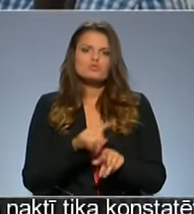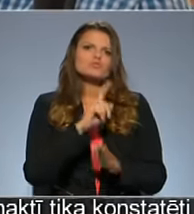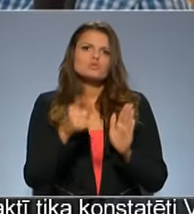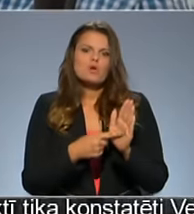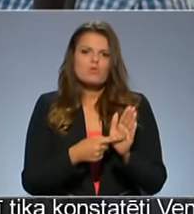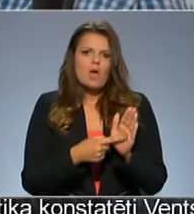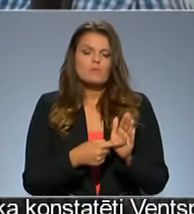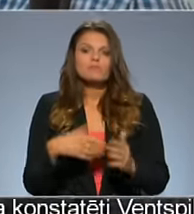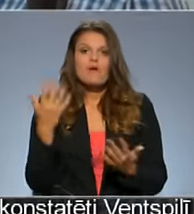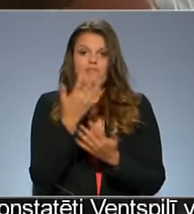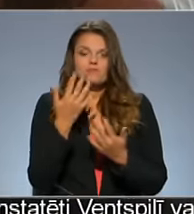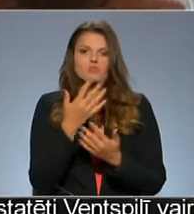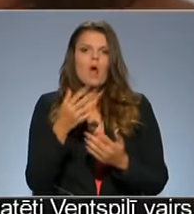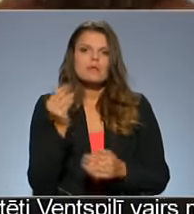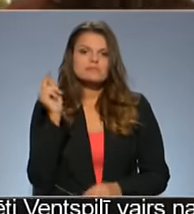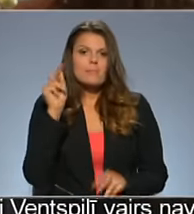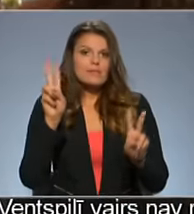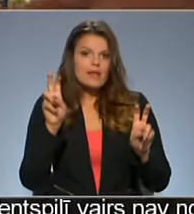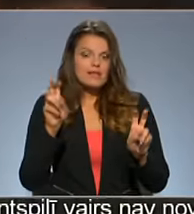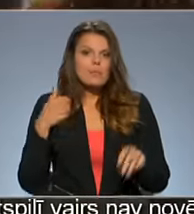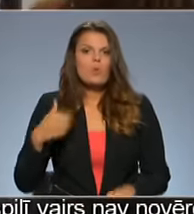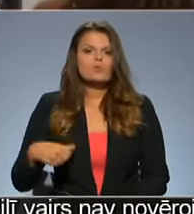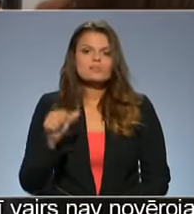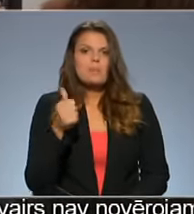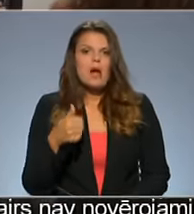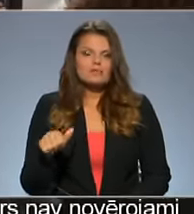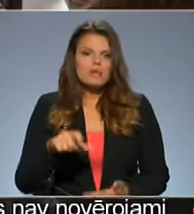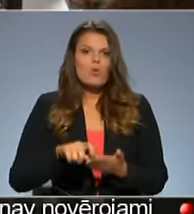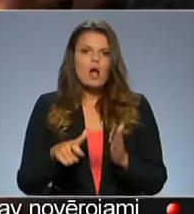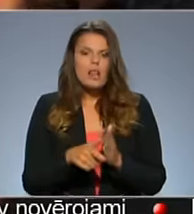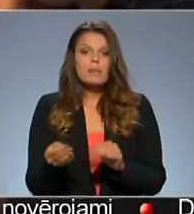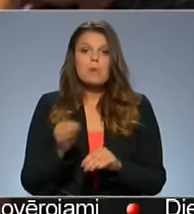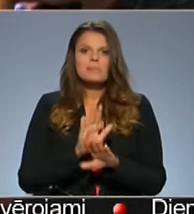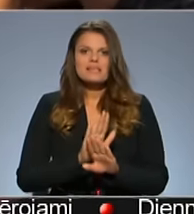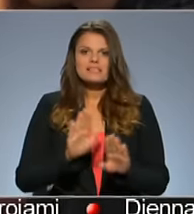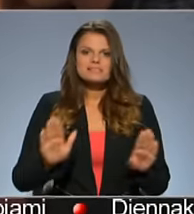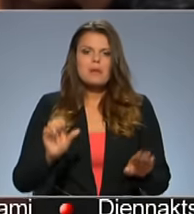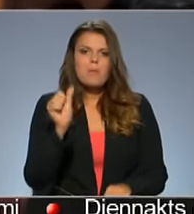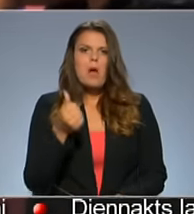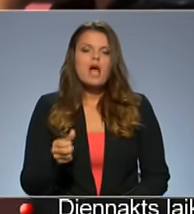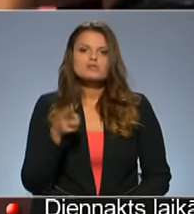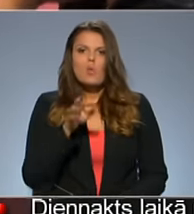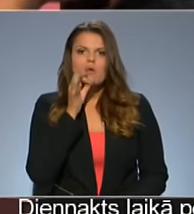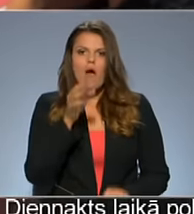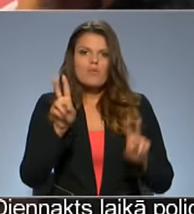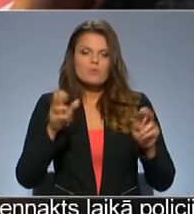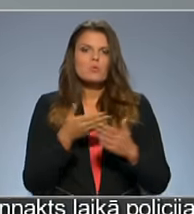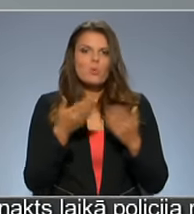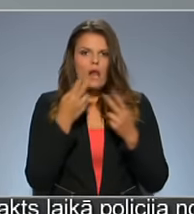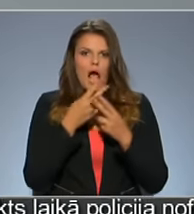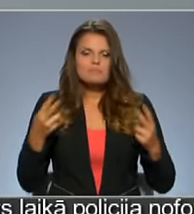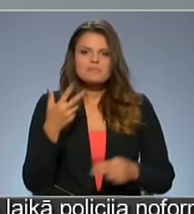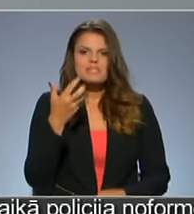produktīvi. Vizuāli semināru tēmu Kuldīgas mākslinieku rezidences galerijā papildināja izstāde Māksla un atbilde, kurā apskatām